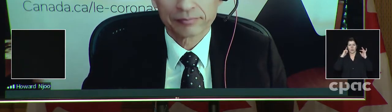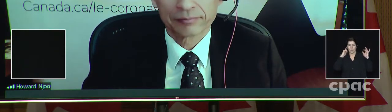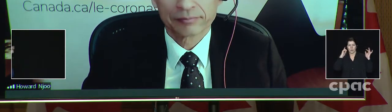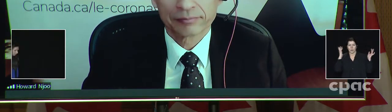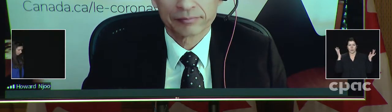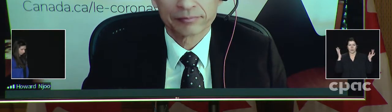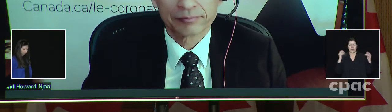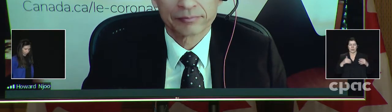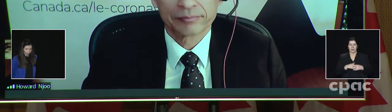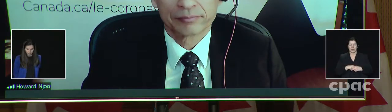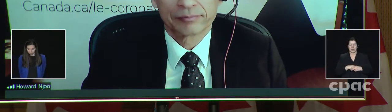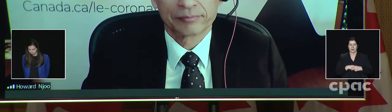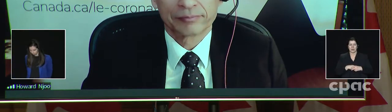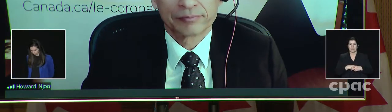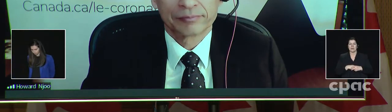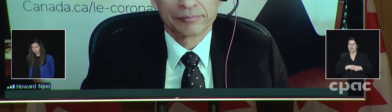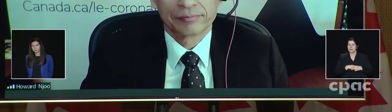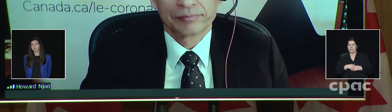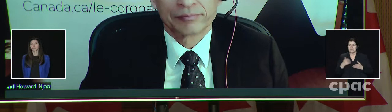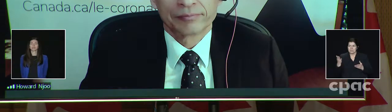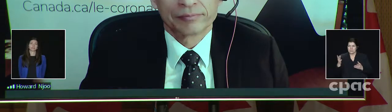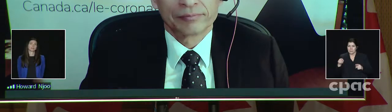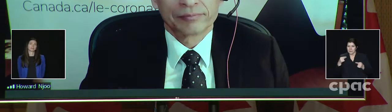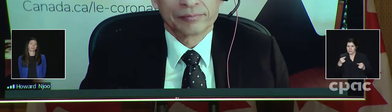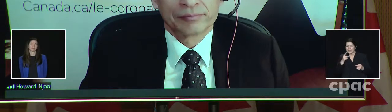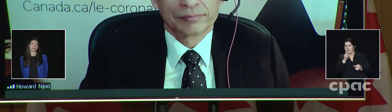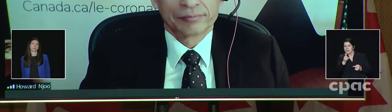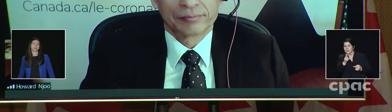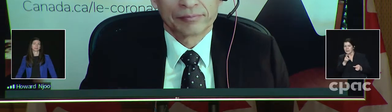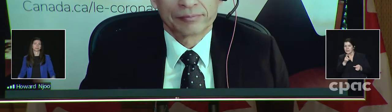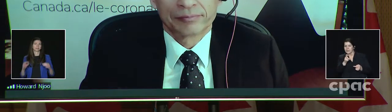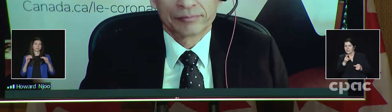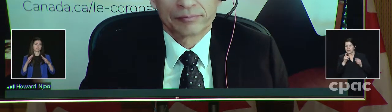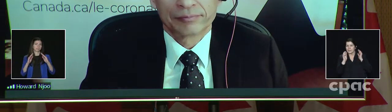Operator, next question. Prochaine question.